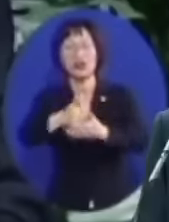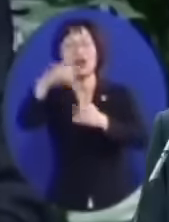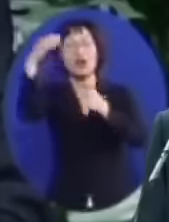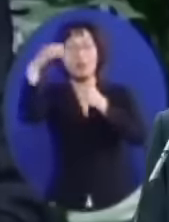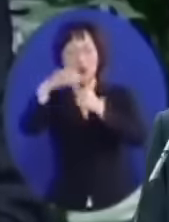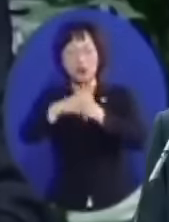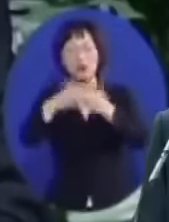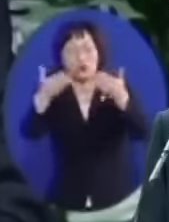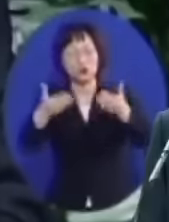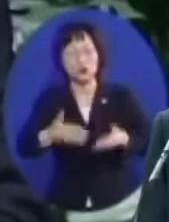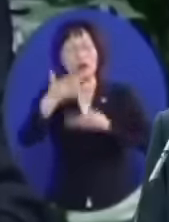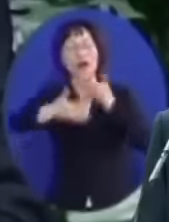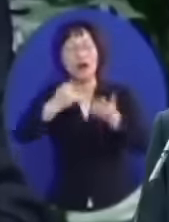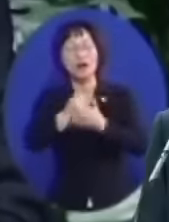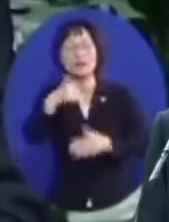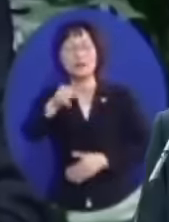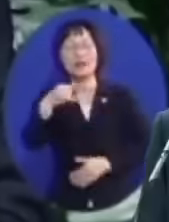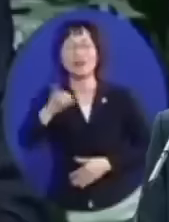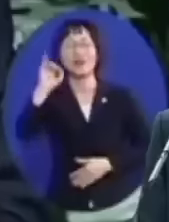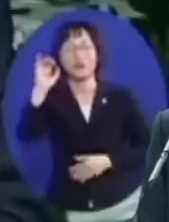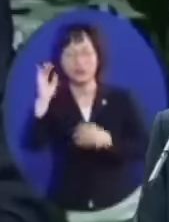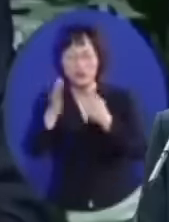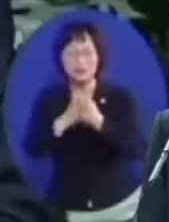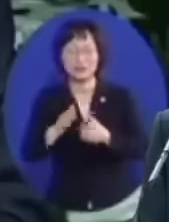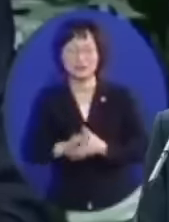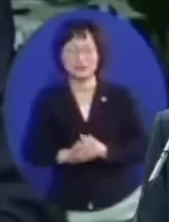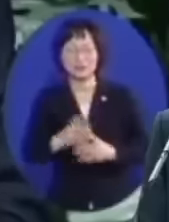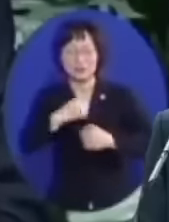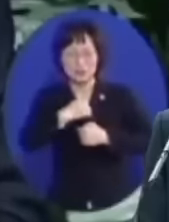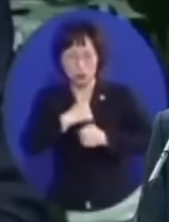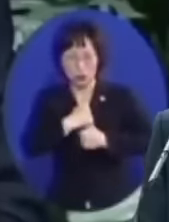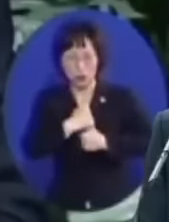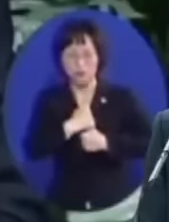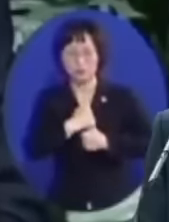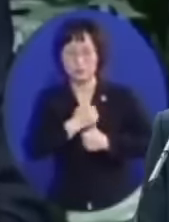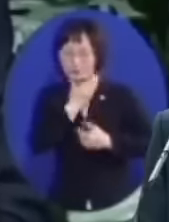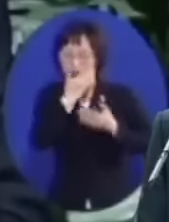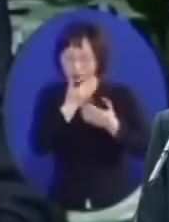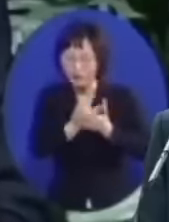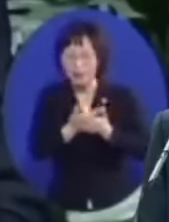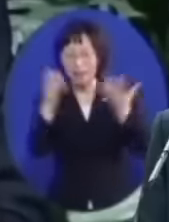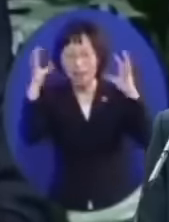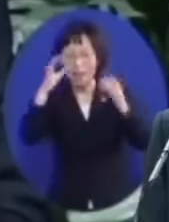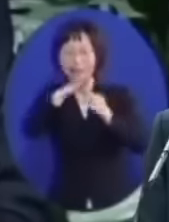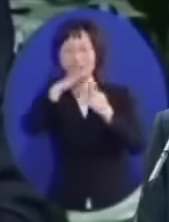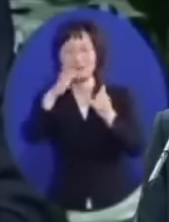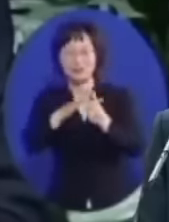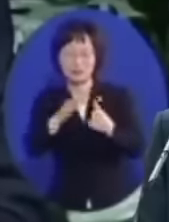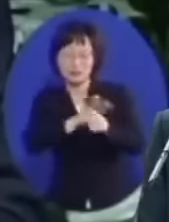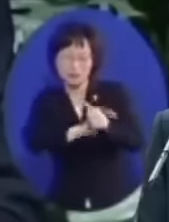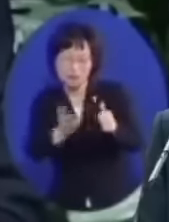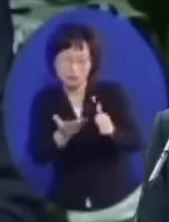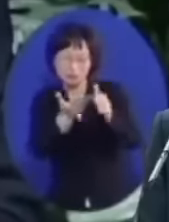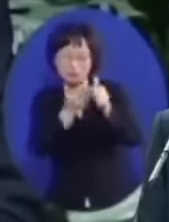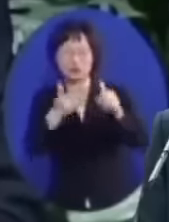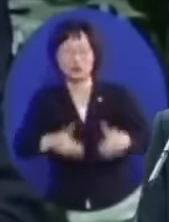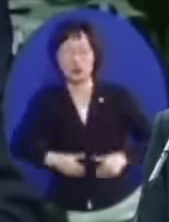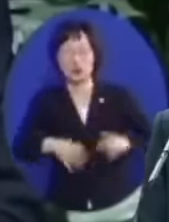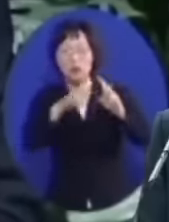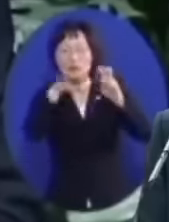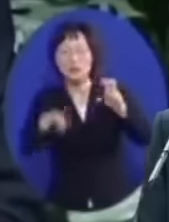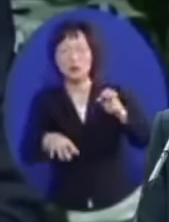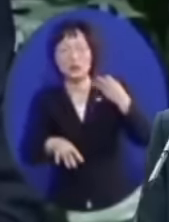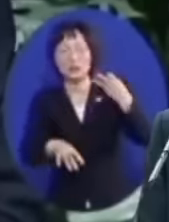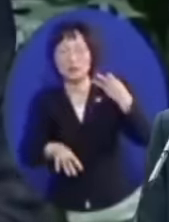맡겨놓은 하나님의 자녀인 것입니다. 조심스럽고 귀하게 어린아이들을 다스려야 되는 것입니다. 마태복음